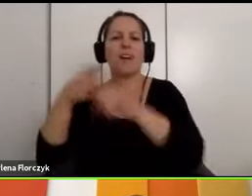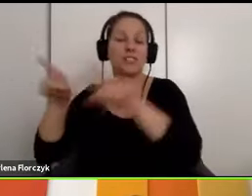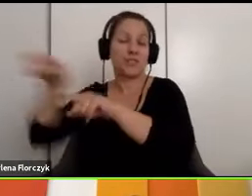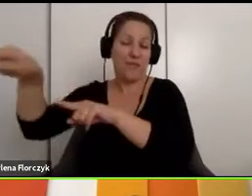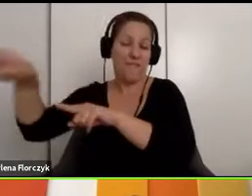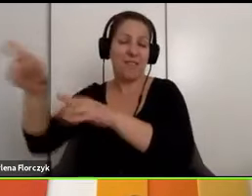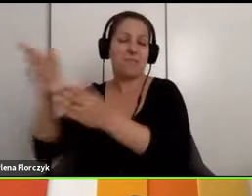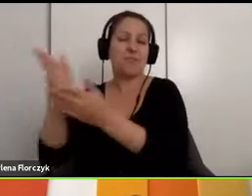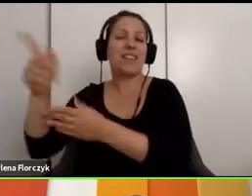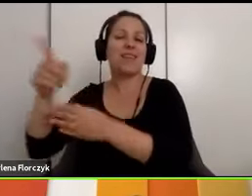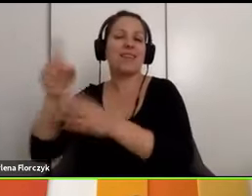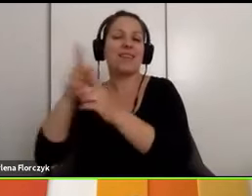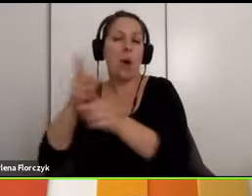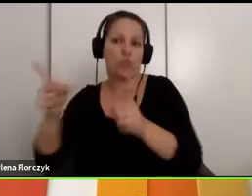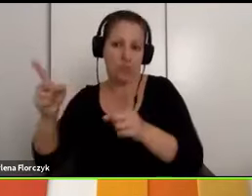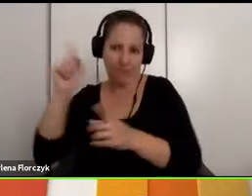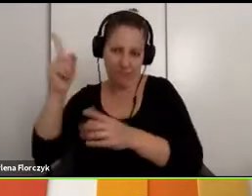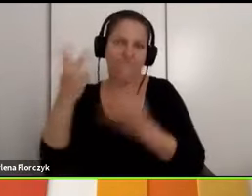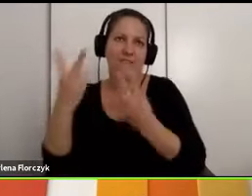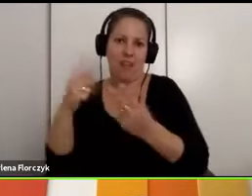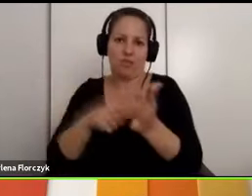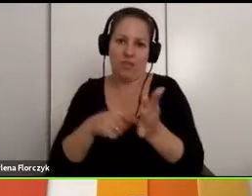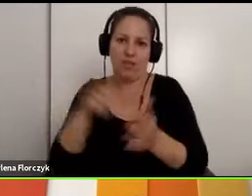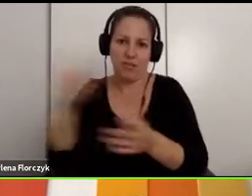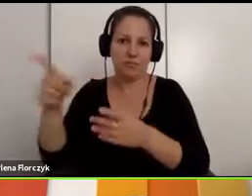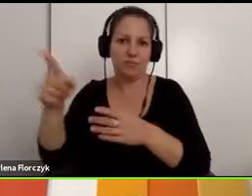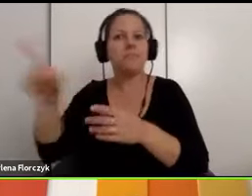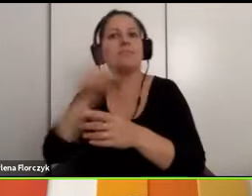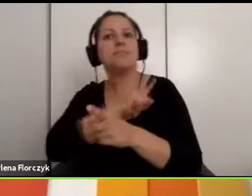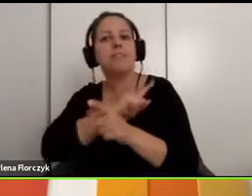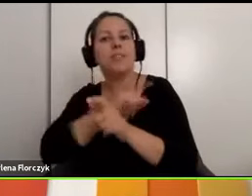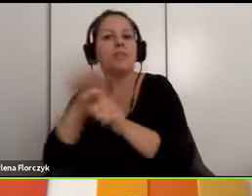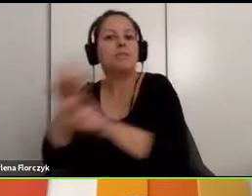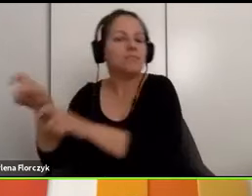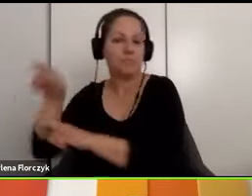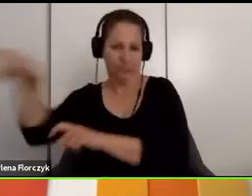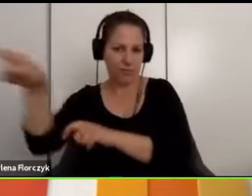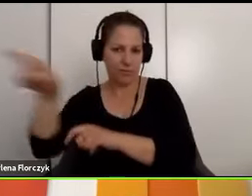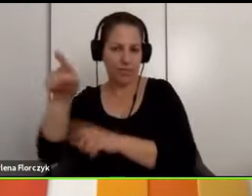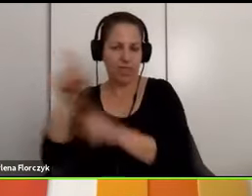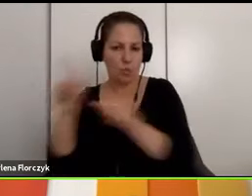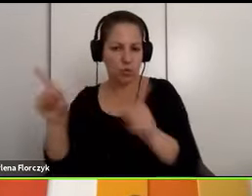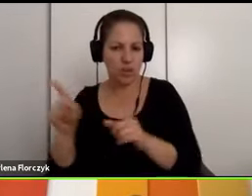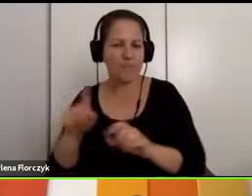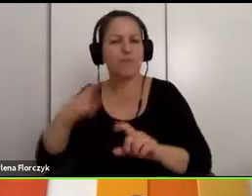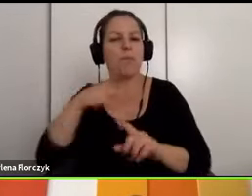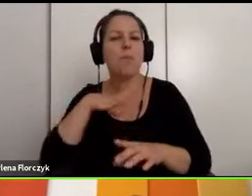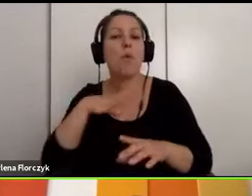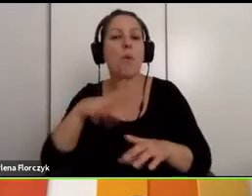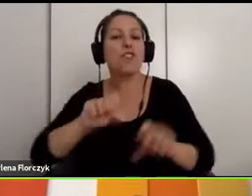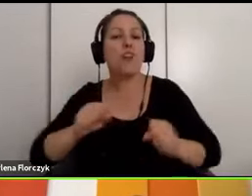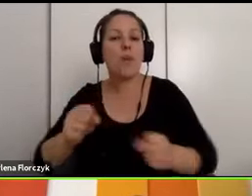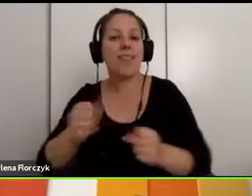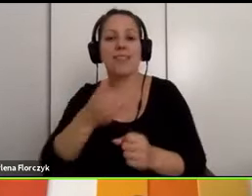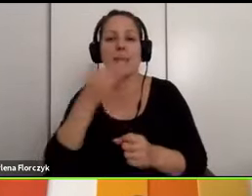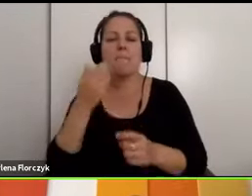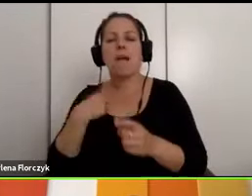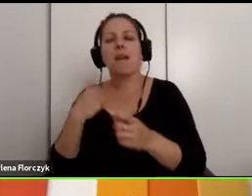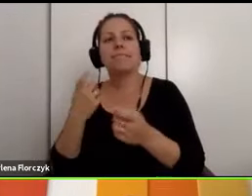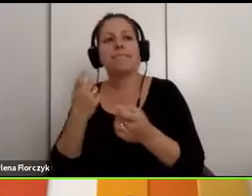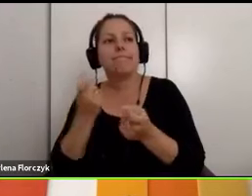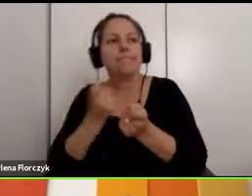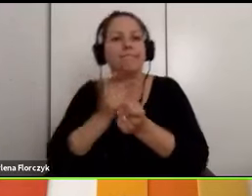To jest ważne, żeby chyba to podkreślić, że jakby to, że to były działania, które były zupełnie, jeżeli się nie miało przebicia,